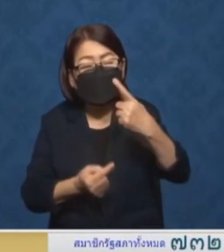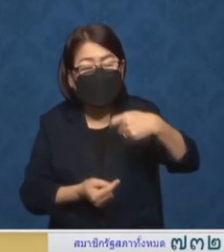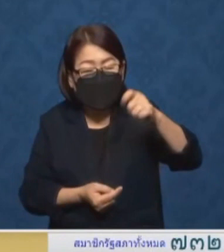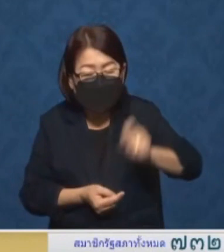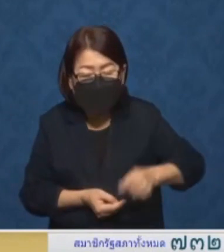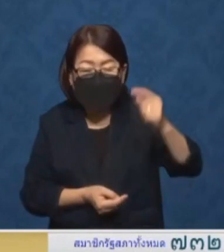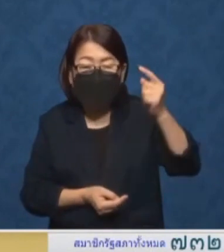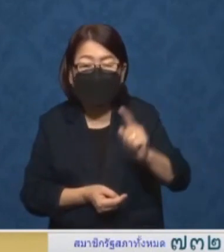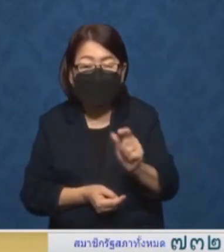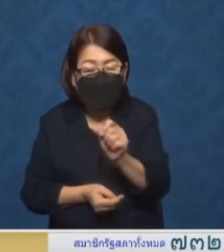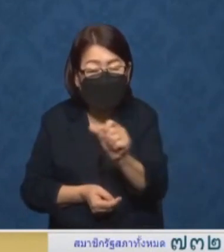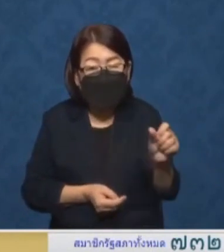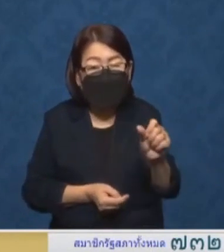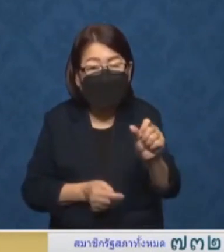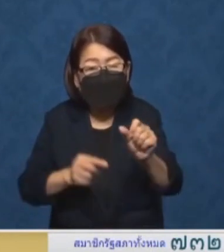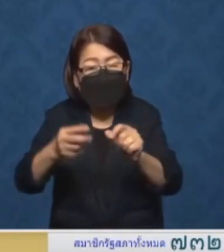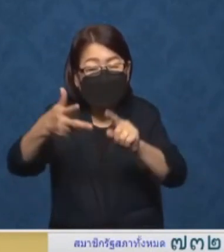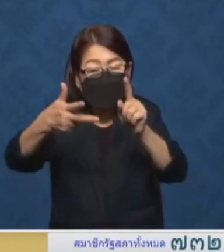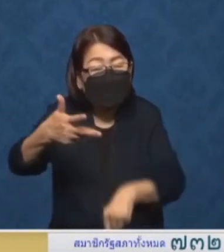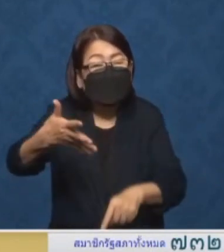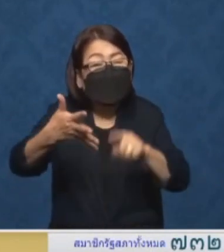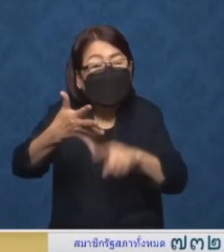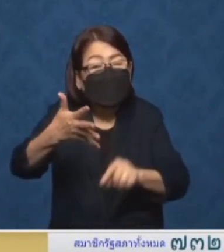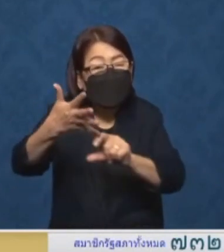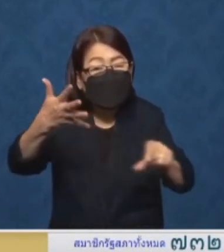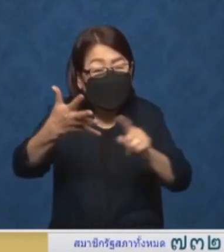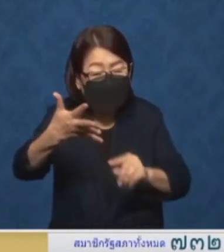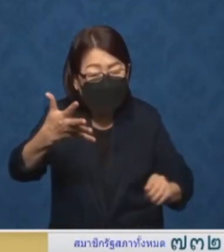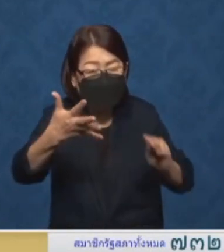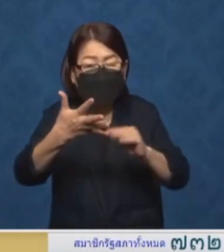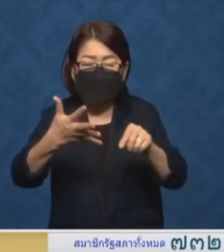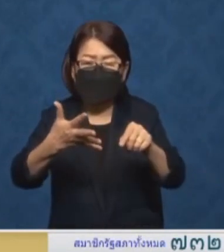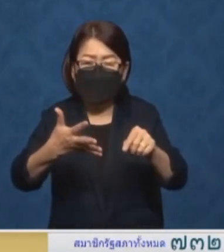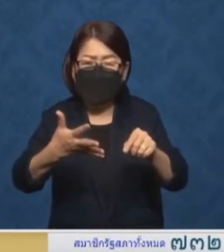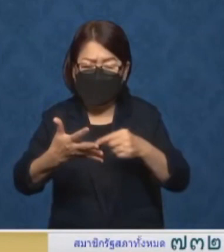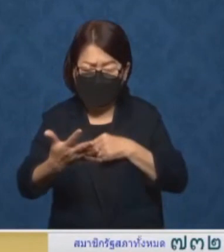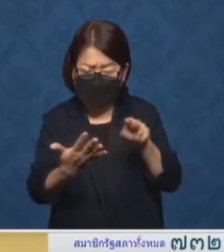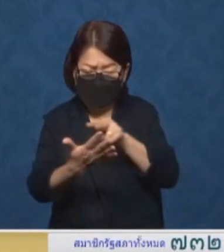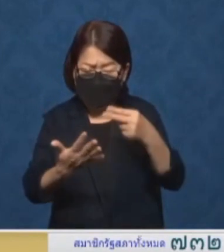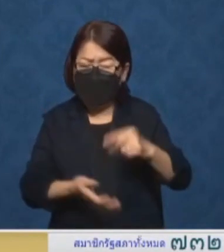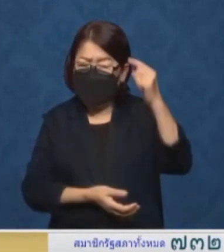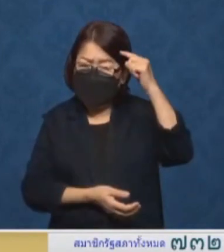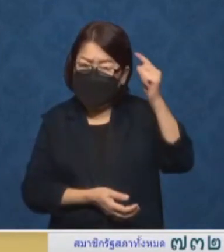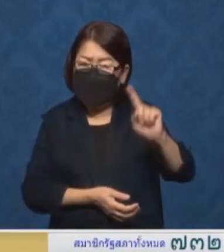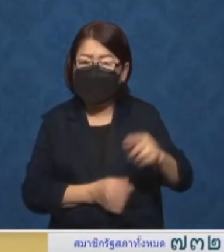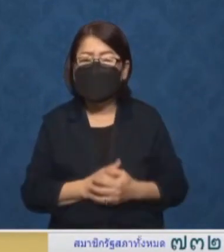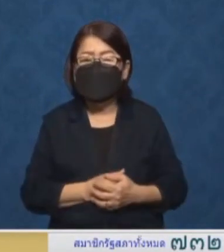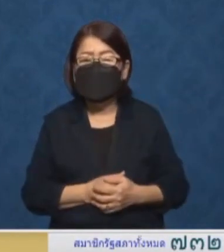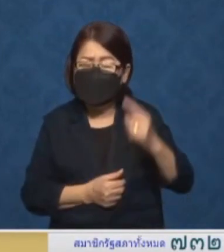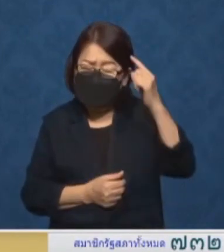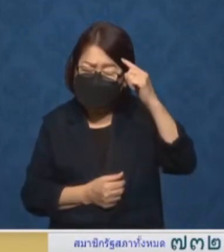ายผมดูแล้วมันเป็นเรื่องของการใช้ดุลยพินิจในกระบวนการยุติธรร